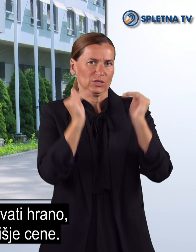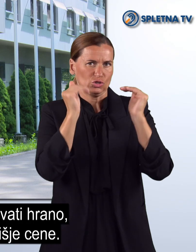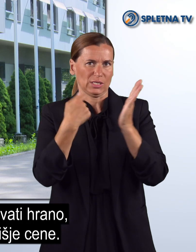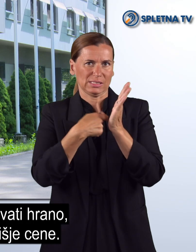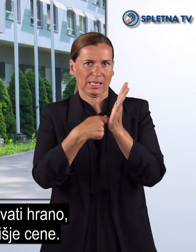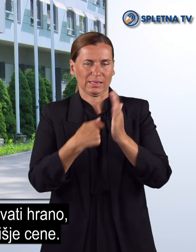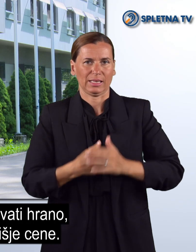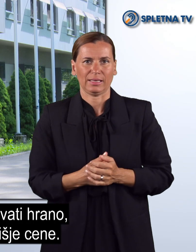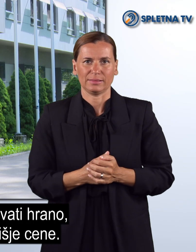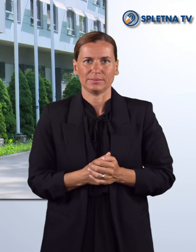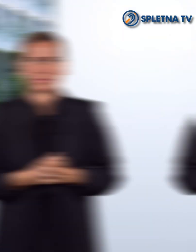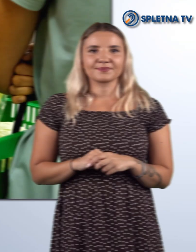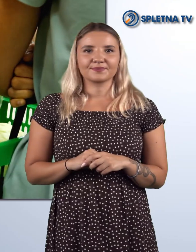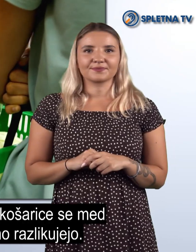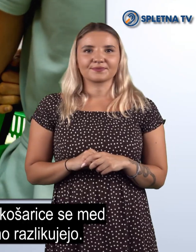višje cene.